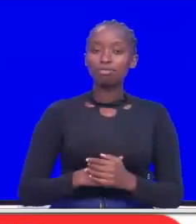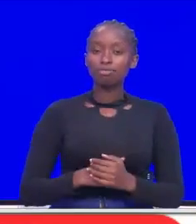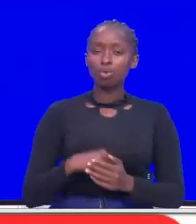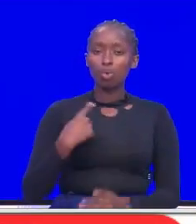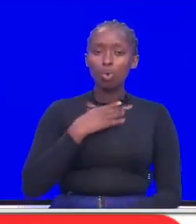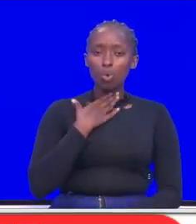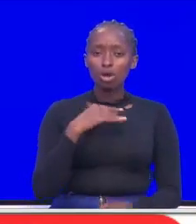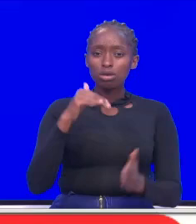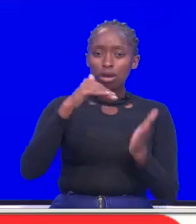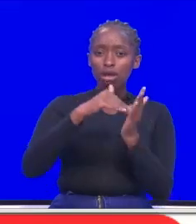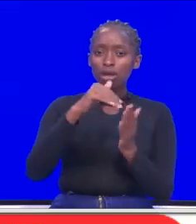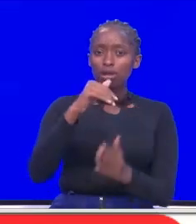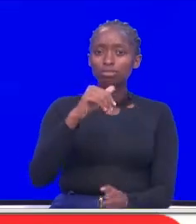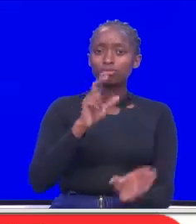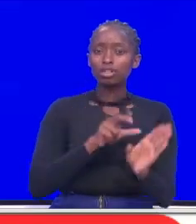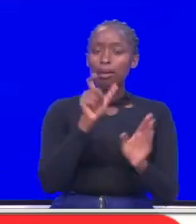tena.